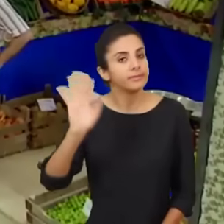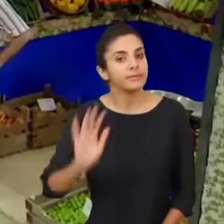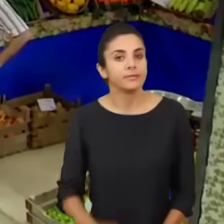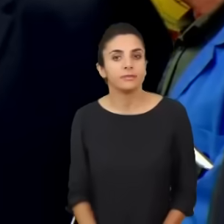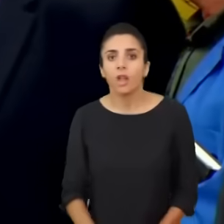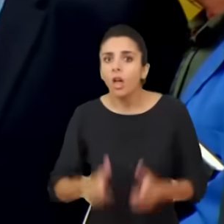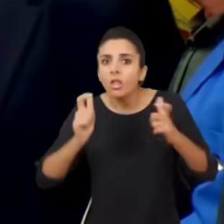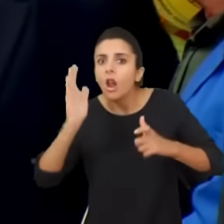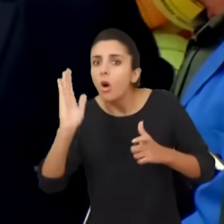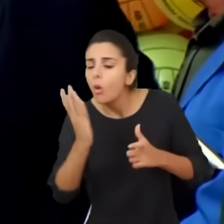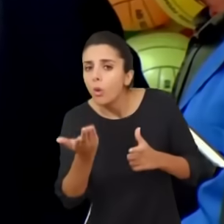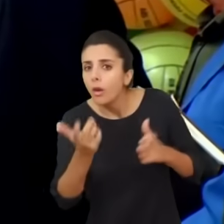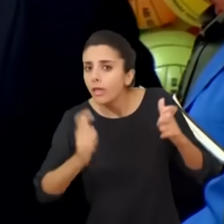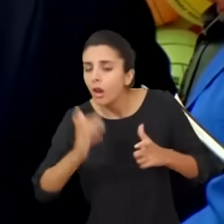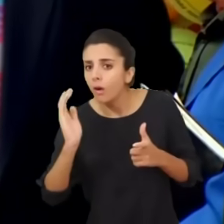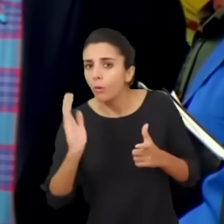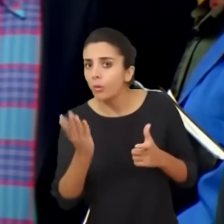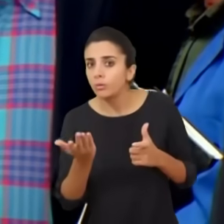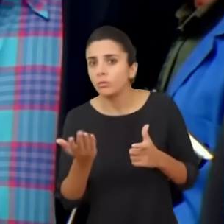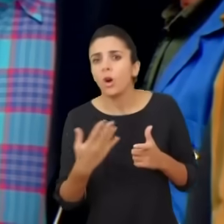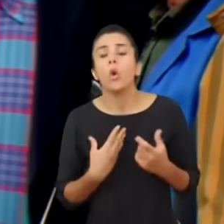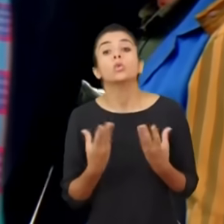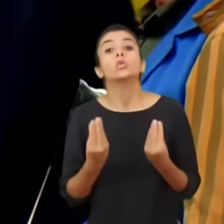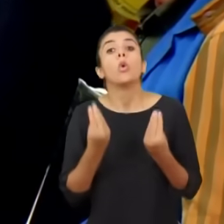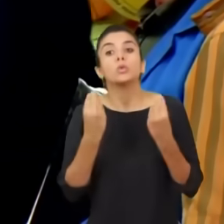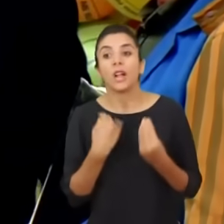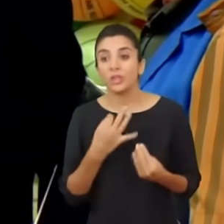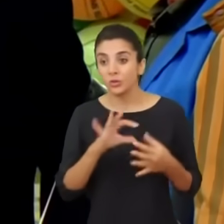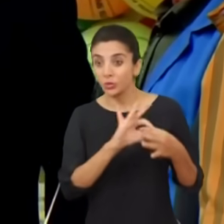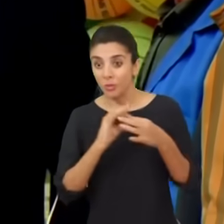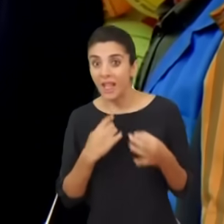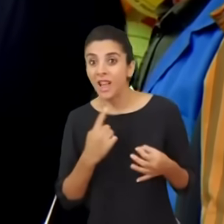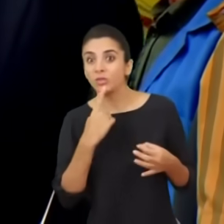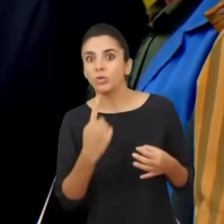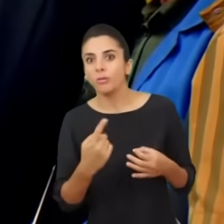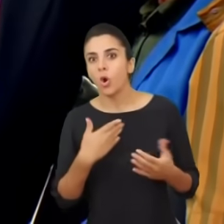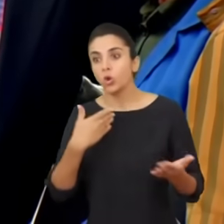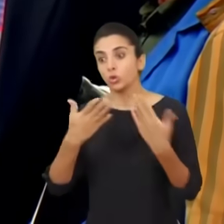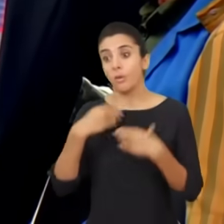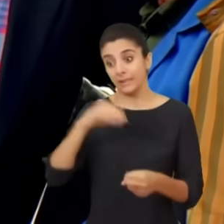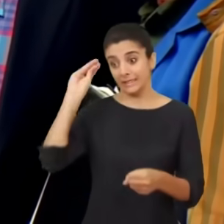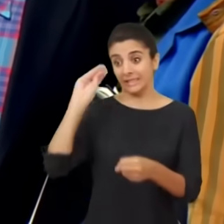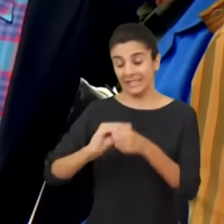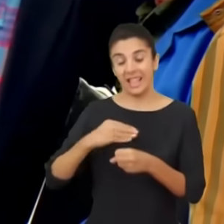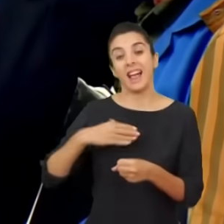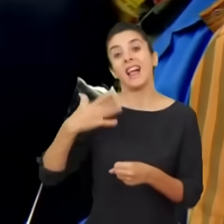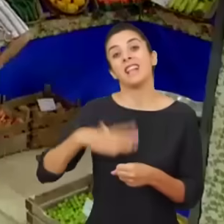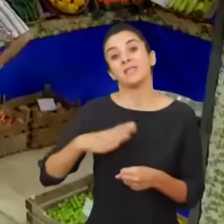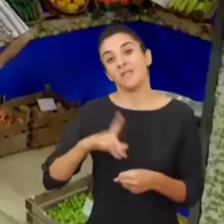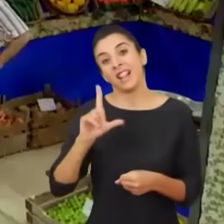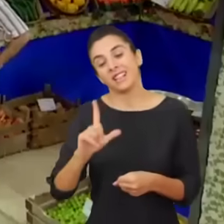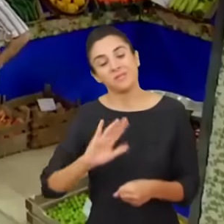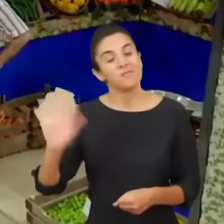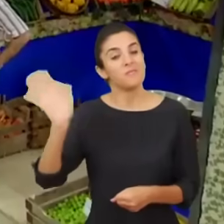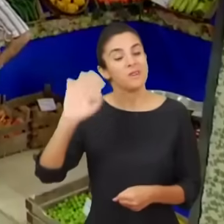ya? Ya şimdi çok güzel bir laf ettim. Sohbeti zirvede bırakayım diyorum ya. Hadi havas